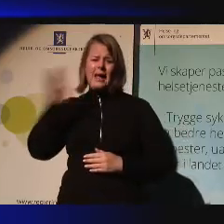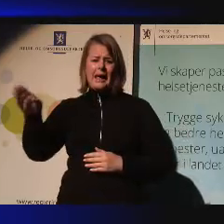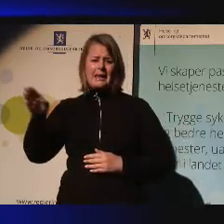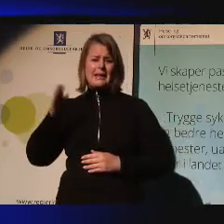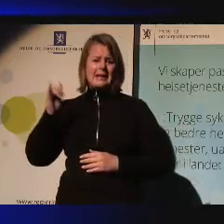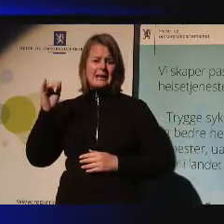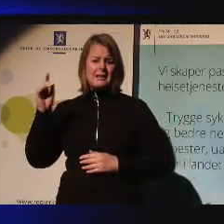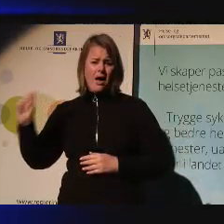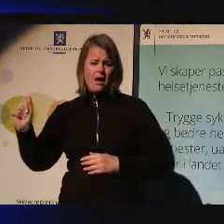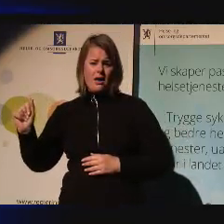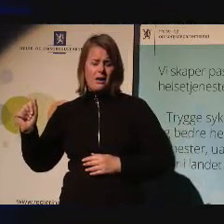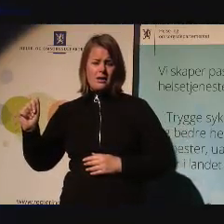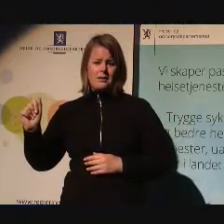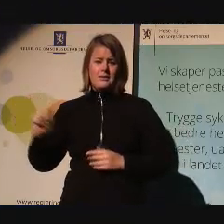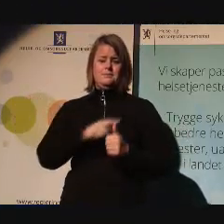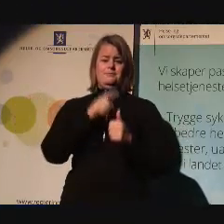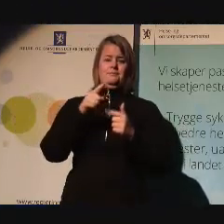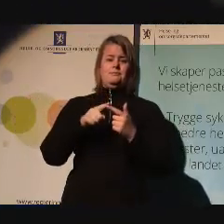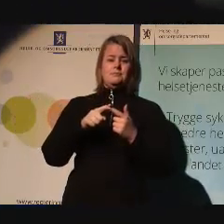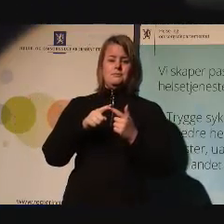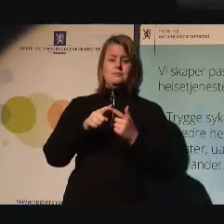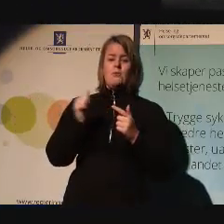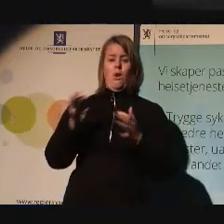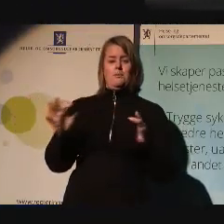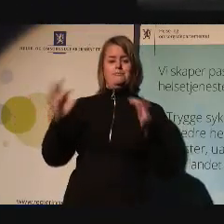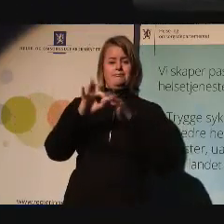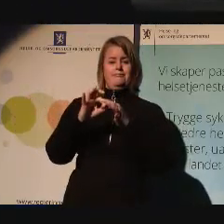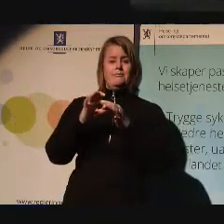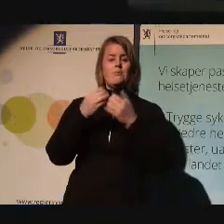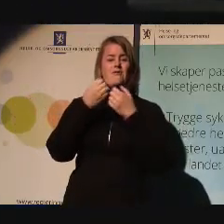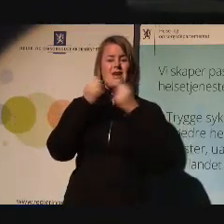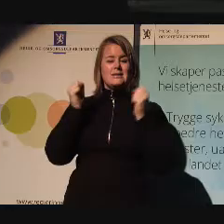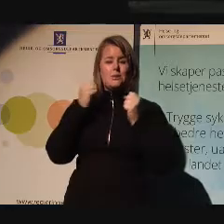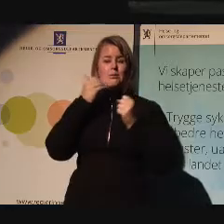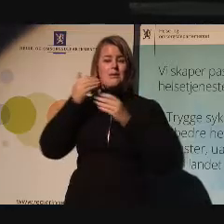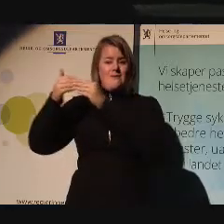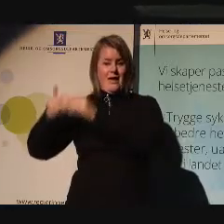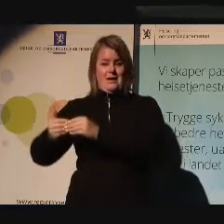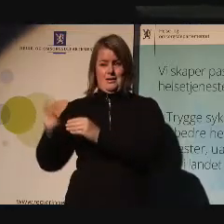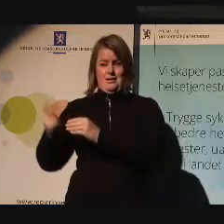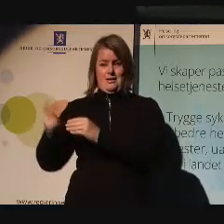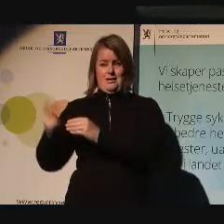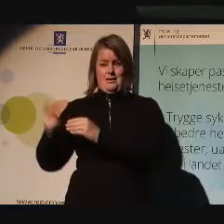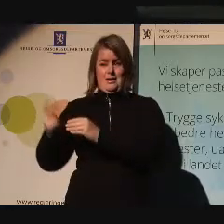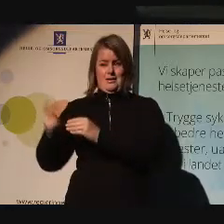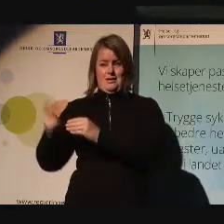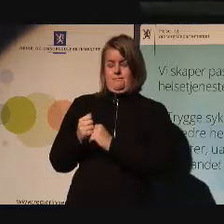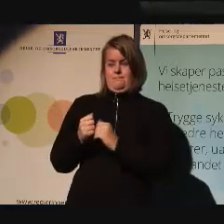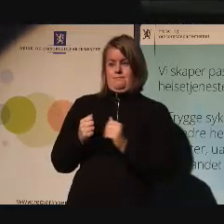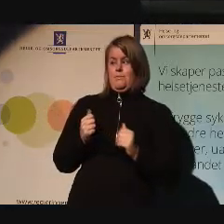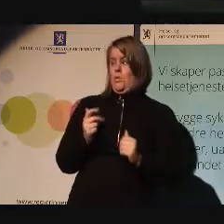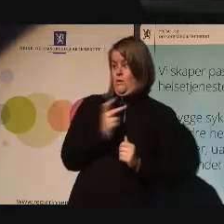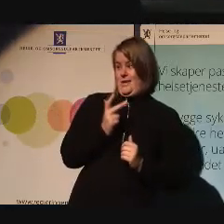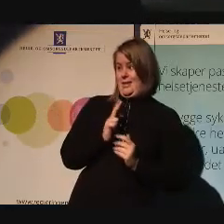Du må bli venn med henne på Facebook. Vi kan bli med deg på tilsyn.